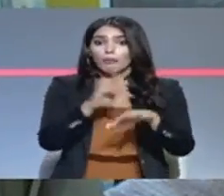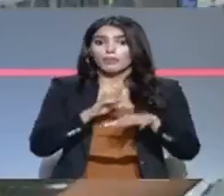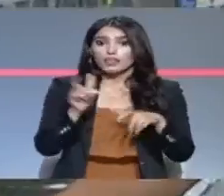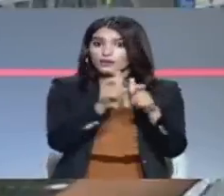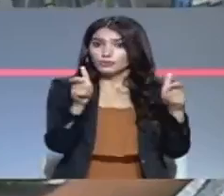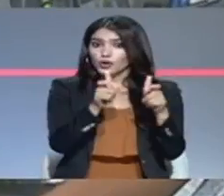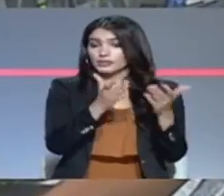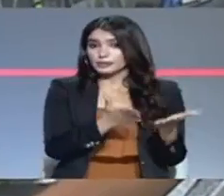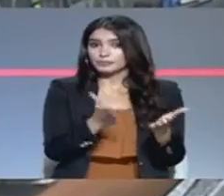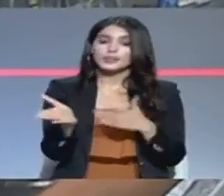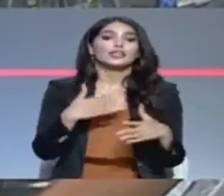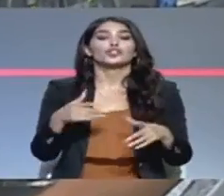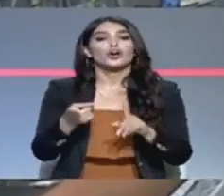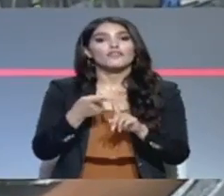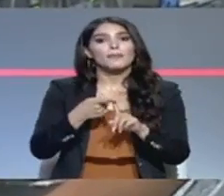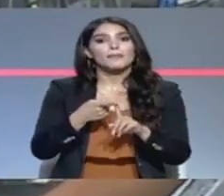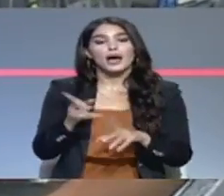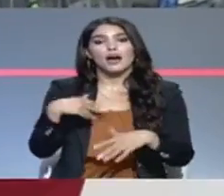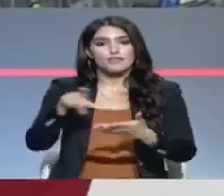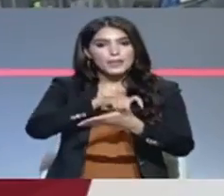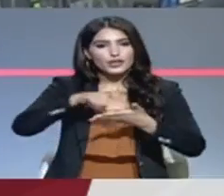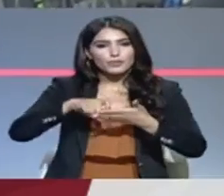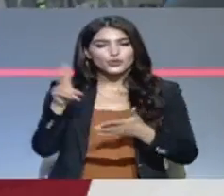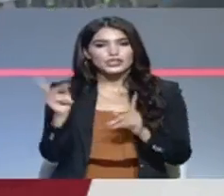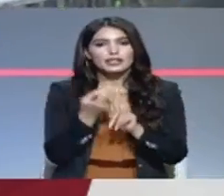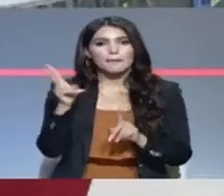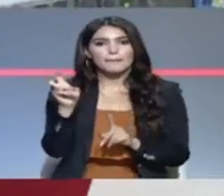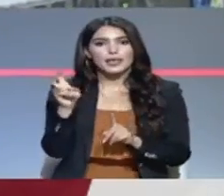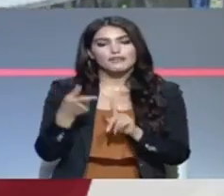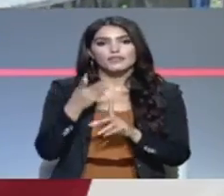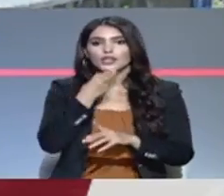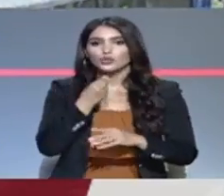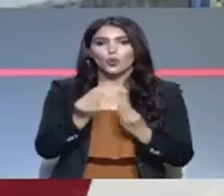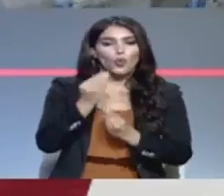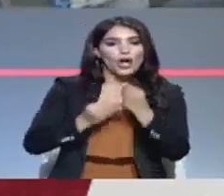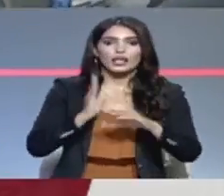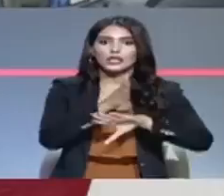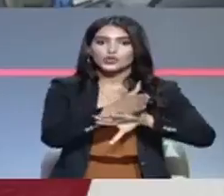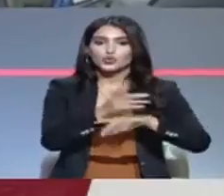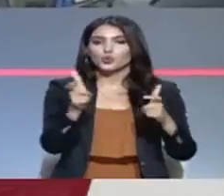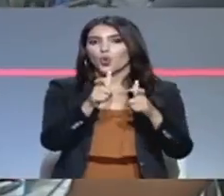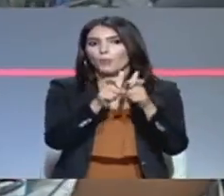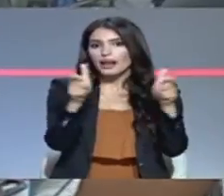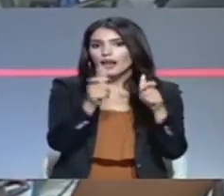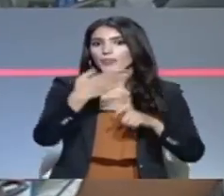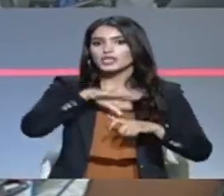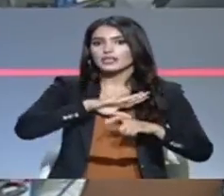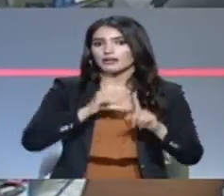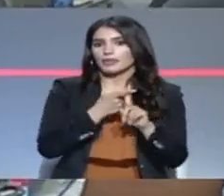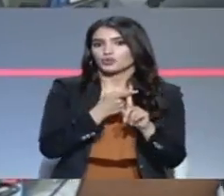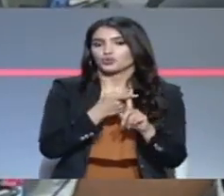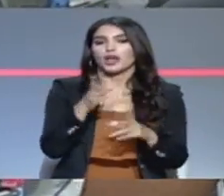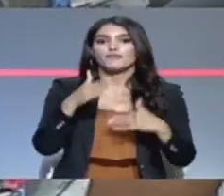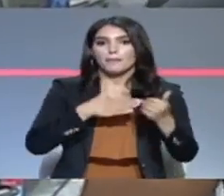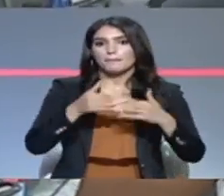الصناعية. بالجارانتي نتاعها فما النيميرو فير واحدة يجيوها جماعة الدار ولا نزلوا احنا للدار. فما حالة مثل يبدأوا